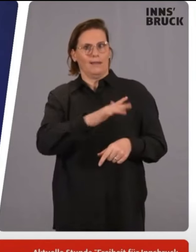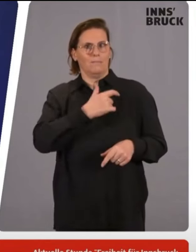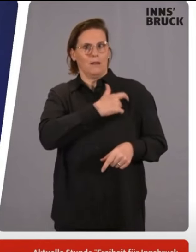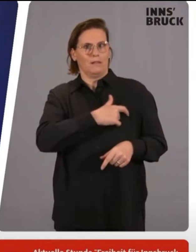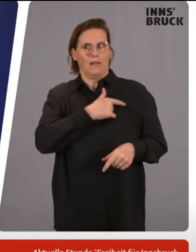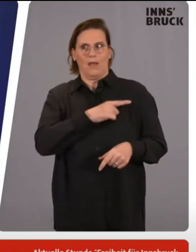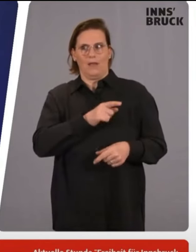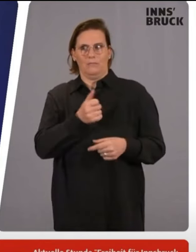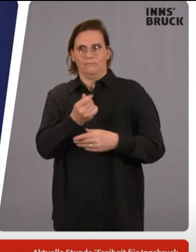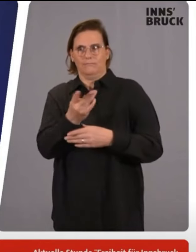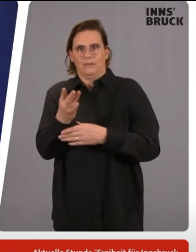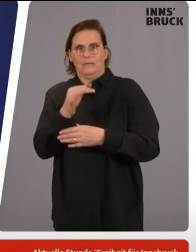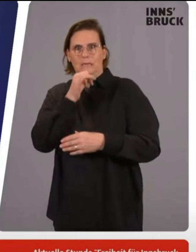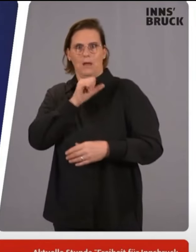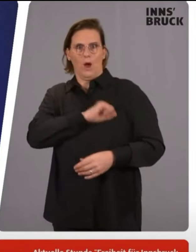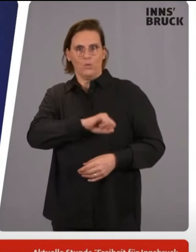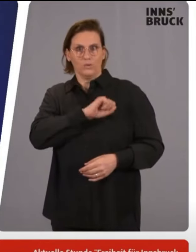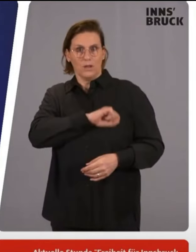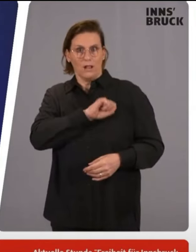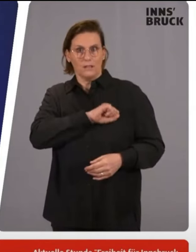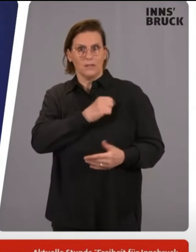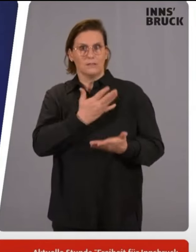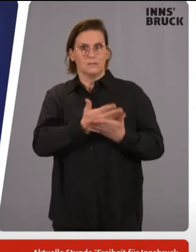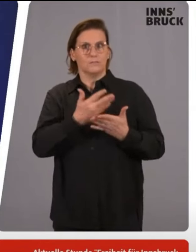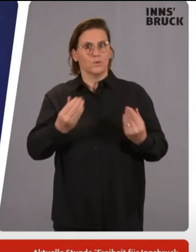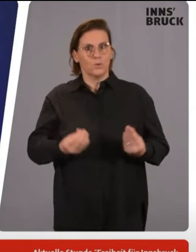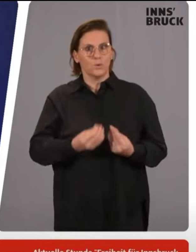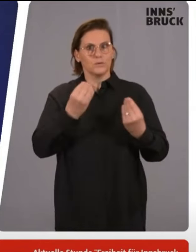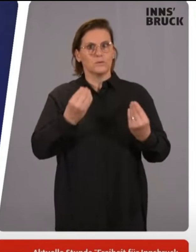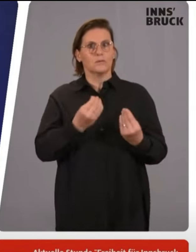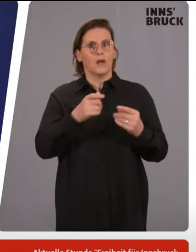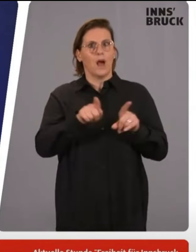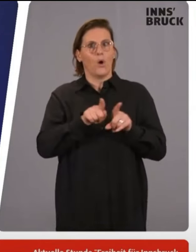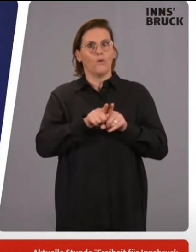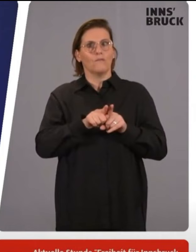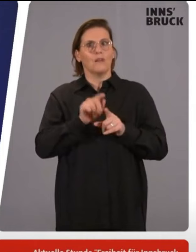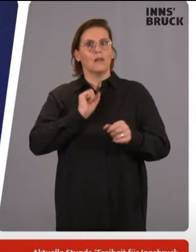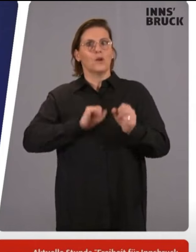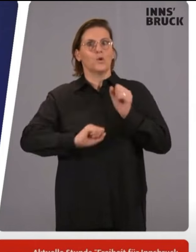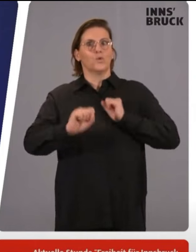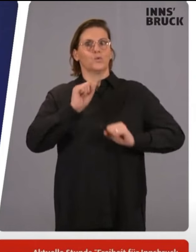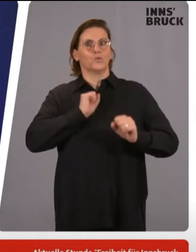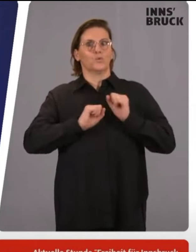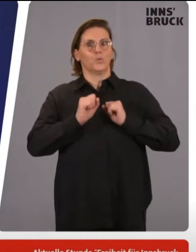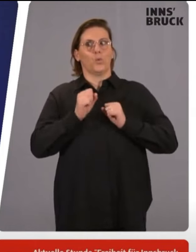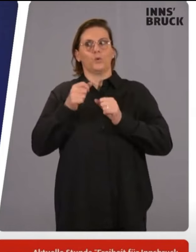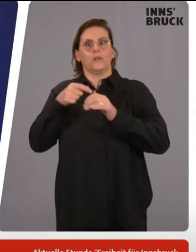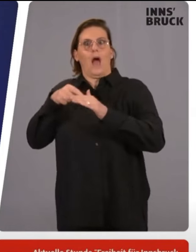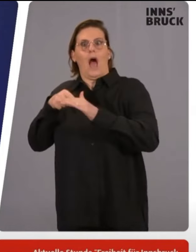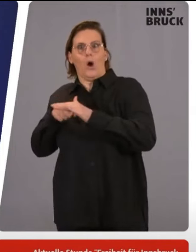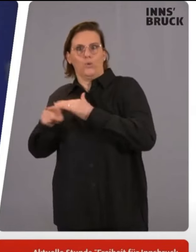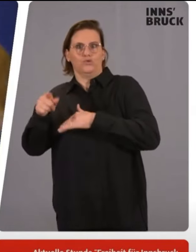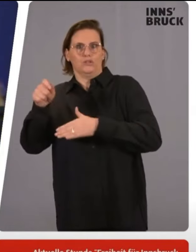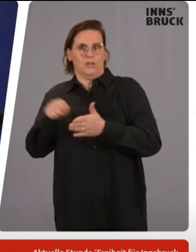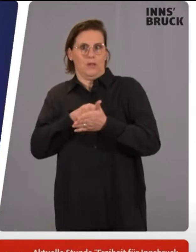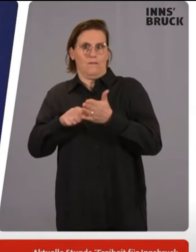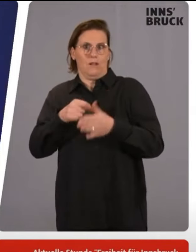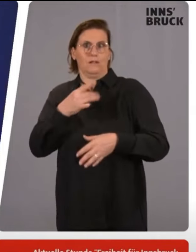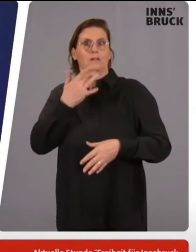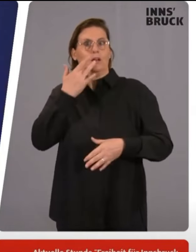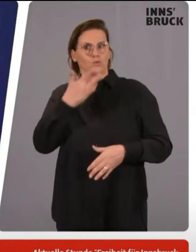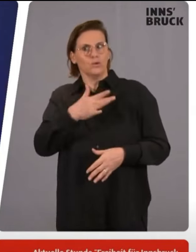auszuhalten und aus dem Grund haben sie den die Not den Notausstieg gewählt gratulation zu so viel